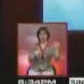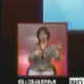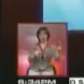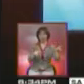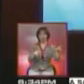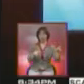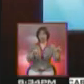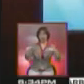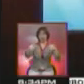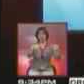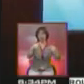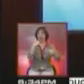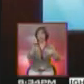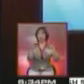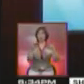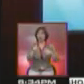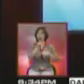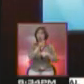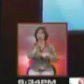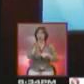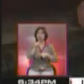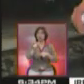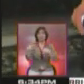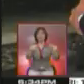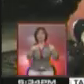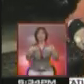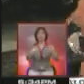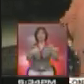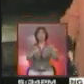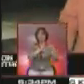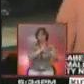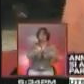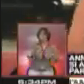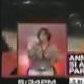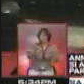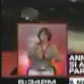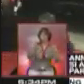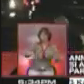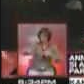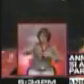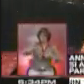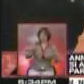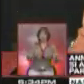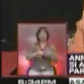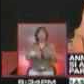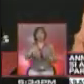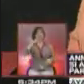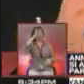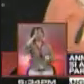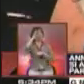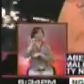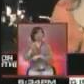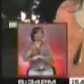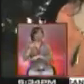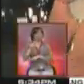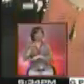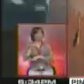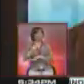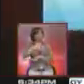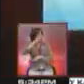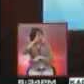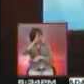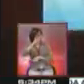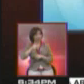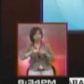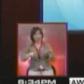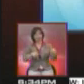nagkasagutan sila ni Amalia. Naghamon daw si Annabel na magtuo sila sa labas pero deadma raw si Amalia. Kaya banat pa ni Annabel